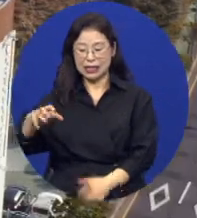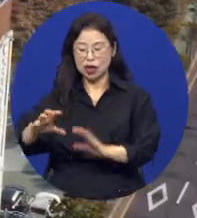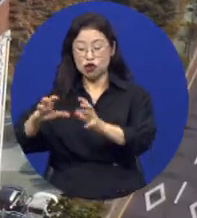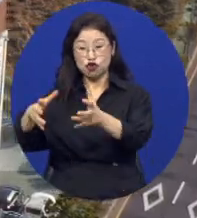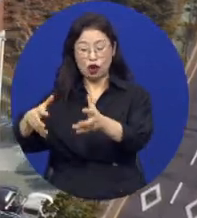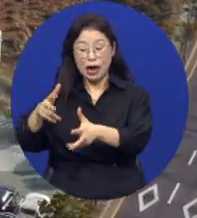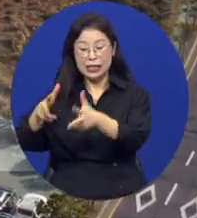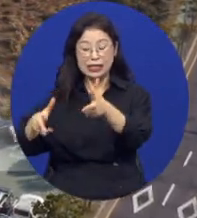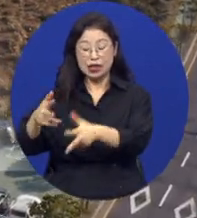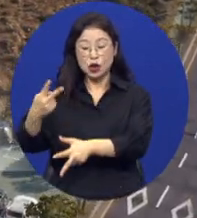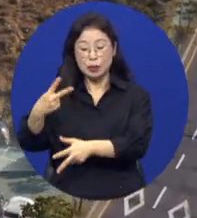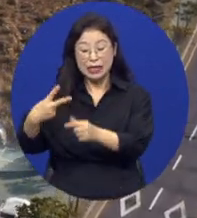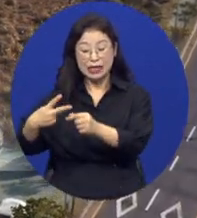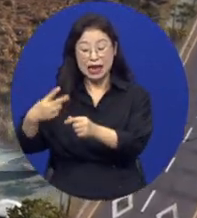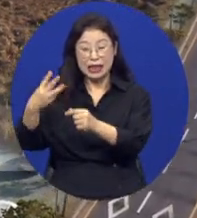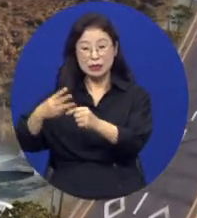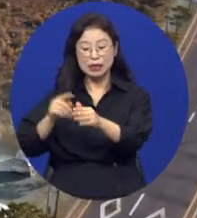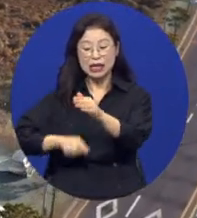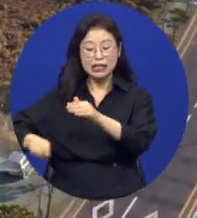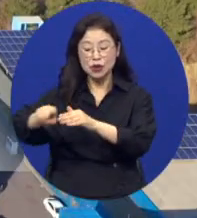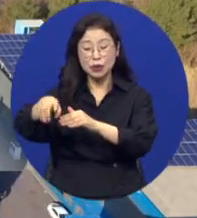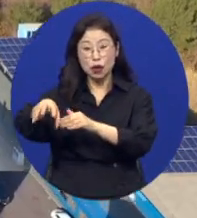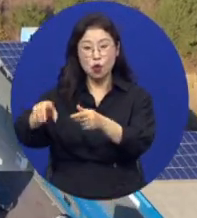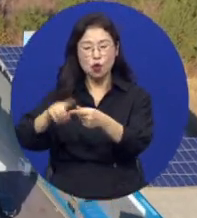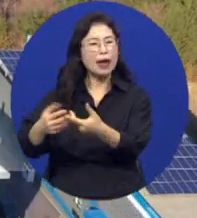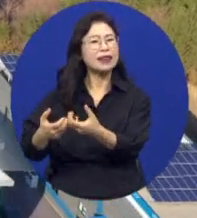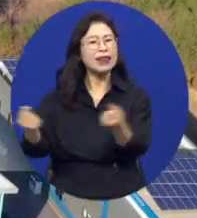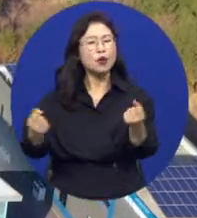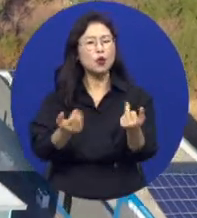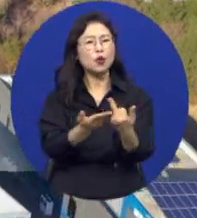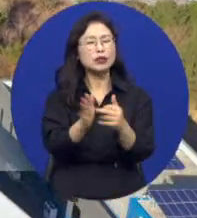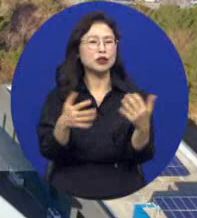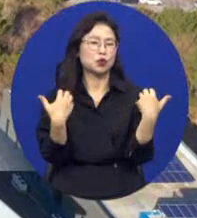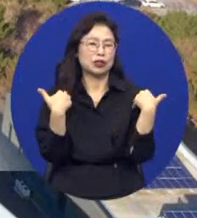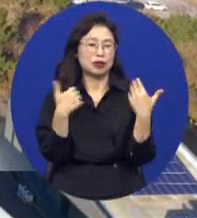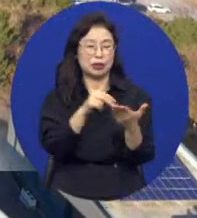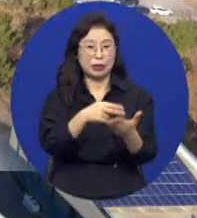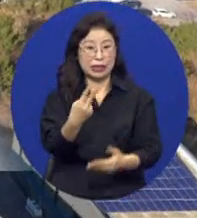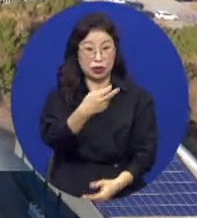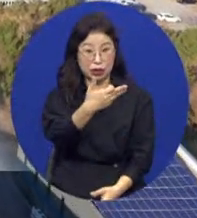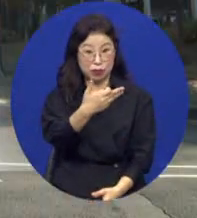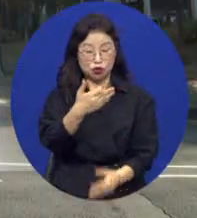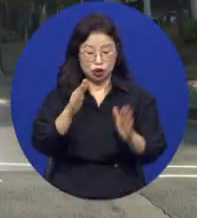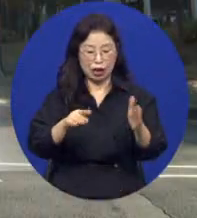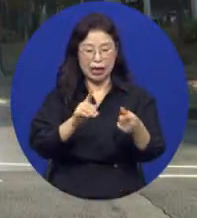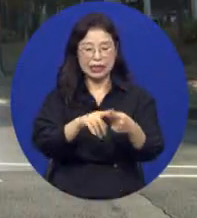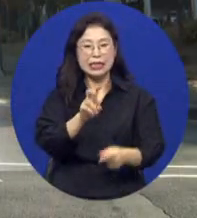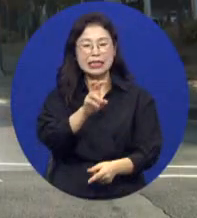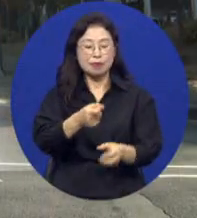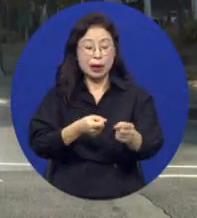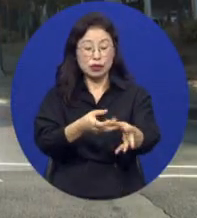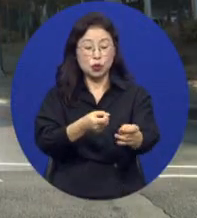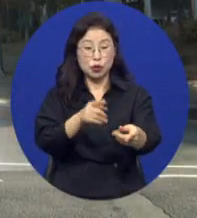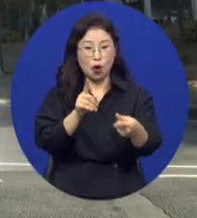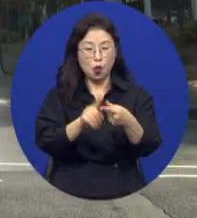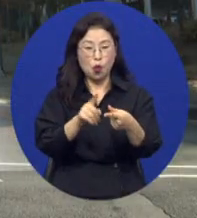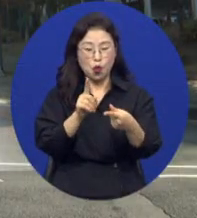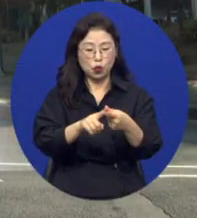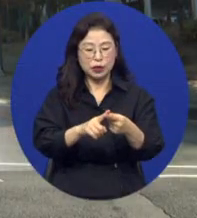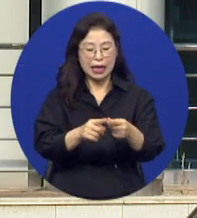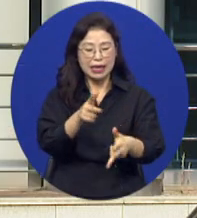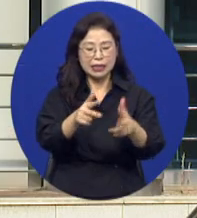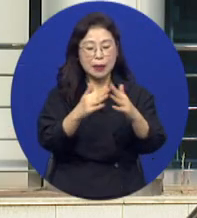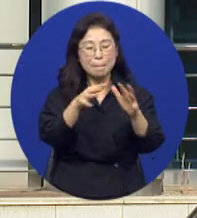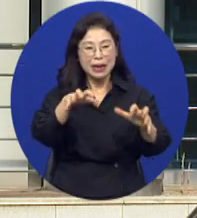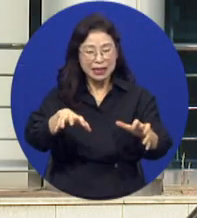산업단지인 2차 3차 첨단과학기술단지와는 별개로 2029년까지 20만 제곱미터 부지에 스마트